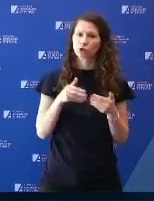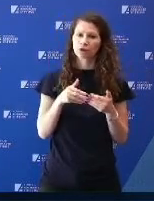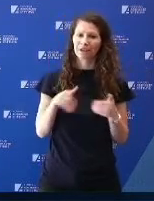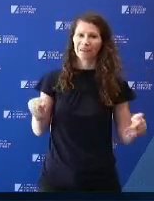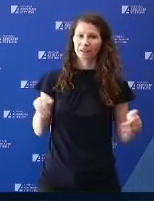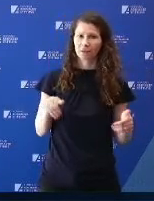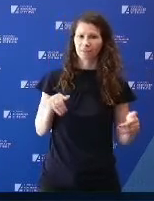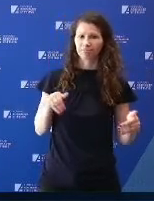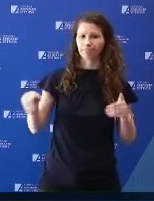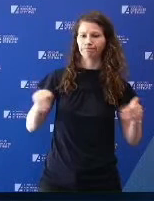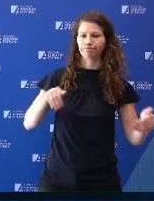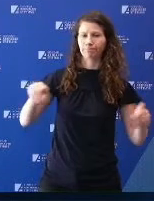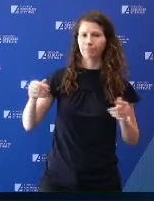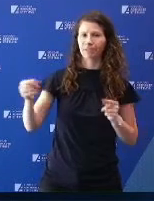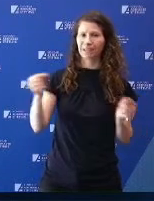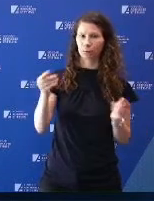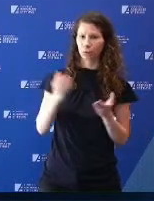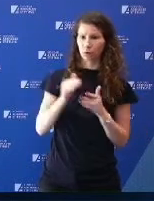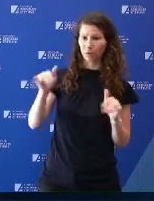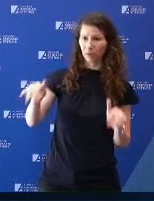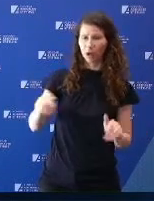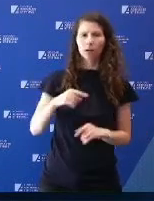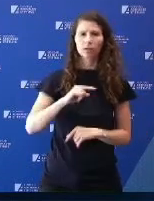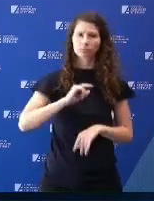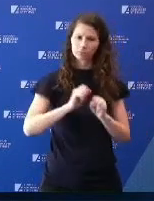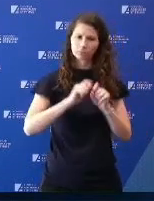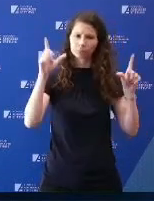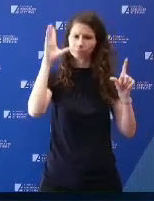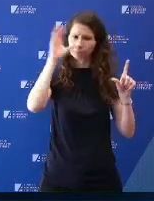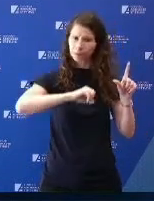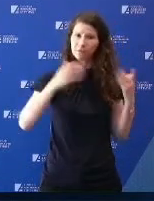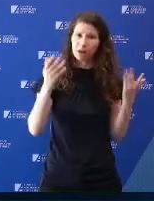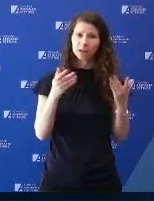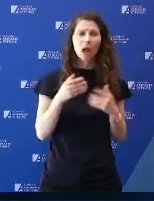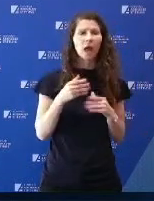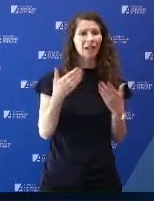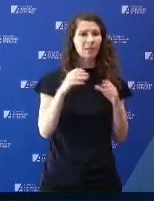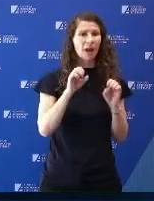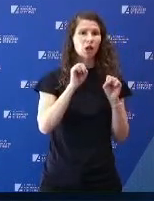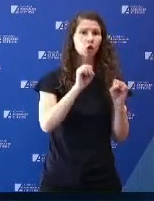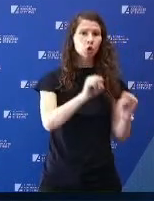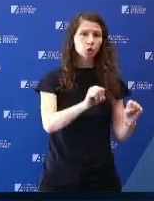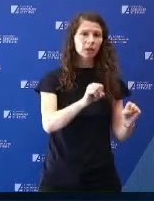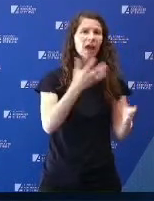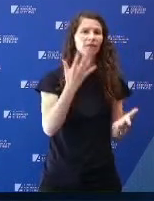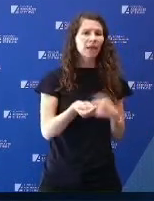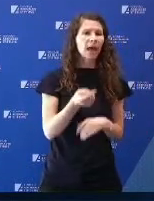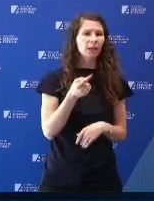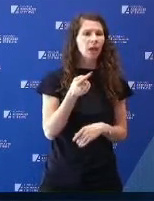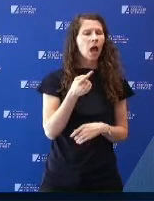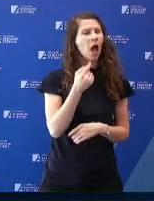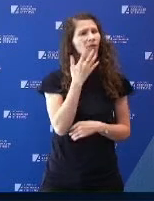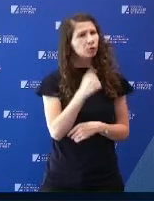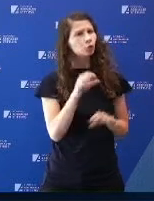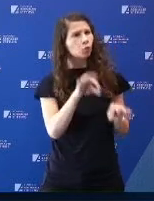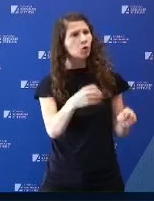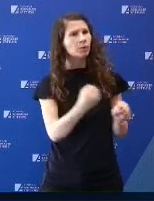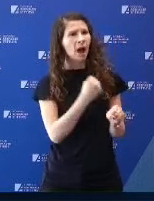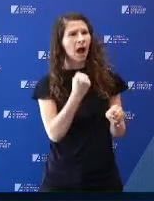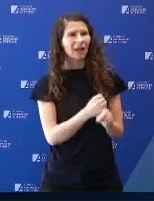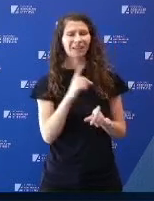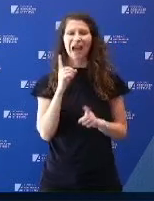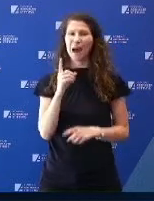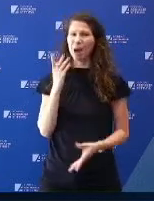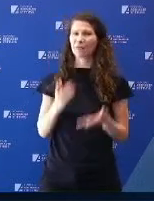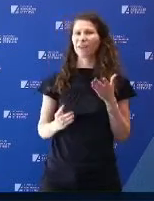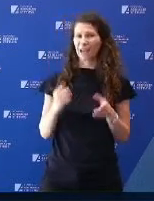Debatten, dann verstehe ich das genau so, dass eben gut gemeint beim Klimaschutz nicht unbedingt gut gemacht ist, wenn wir uns eben mit all dem, was Nachhaltigkeit